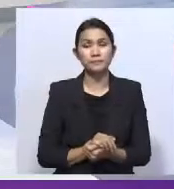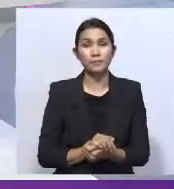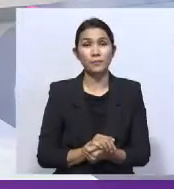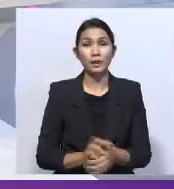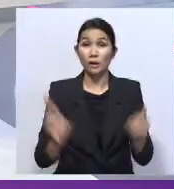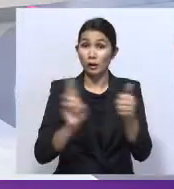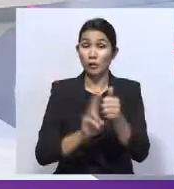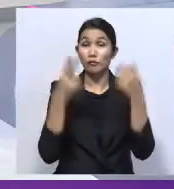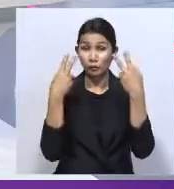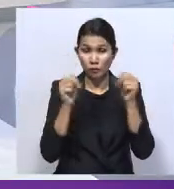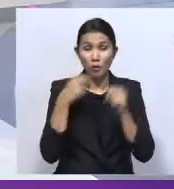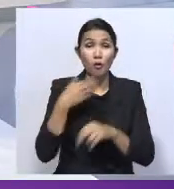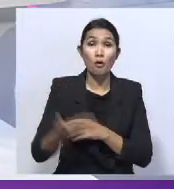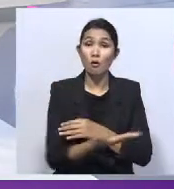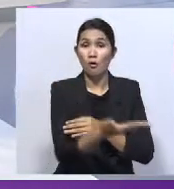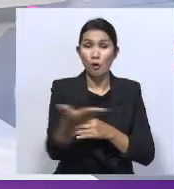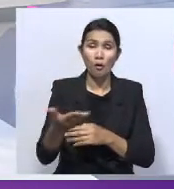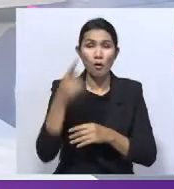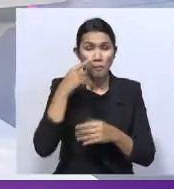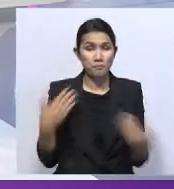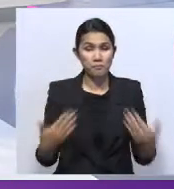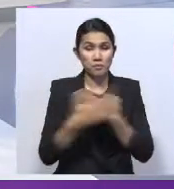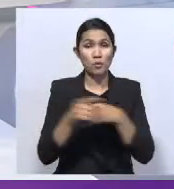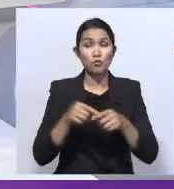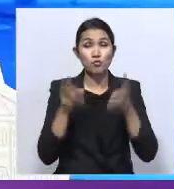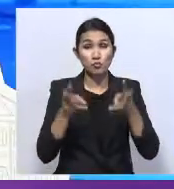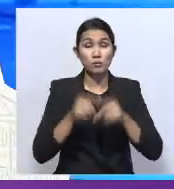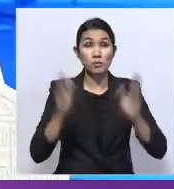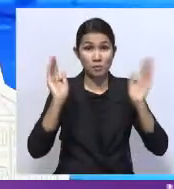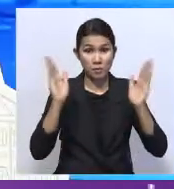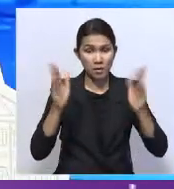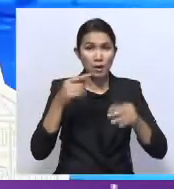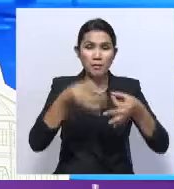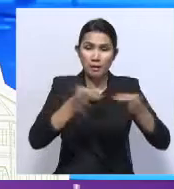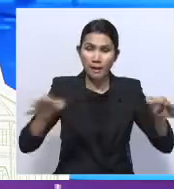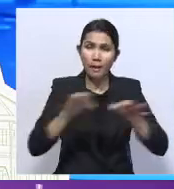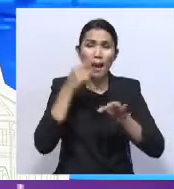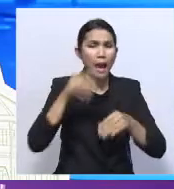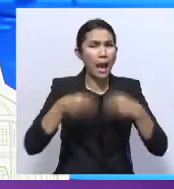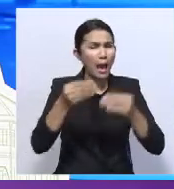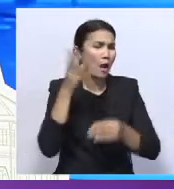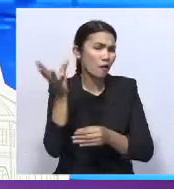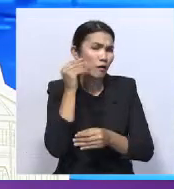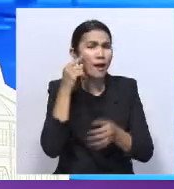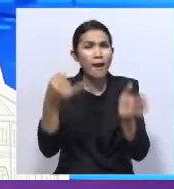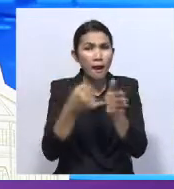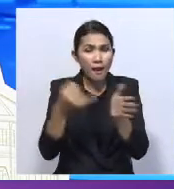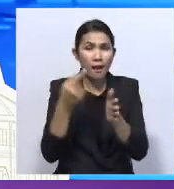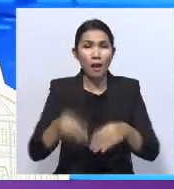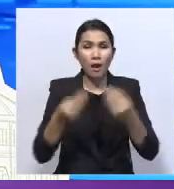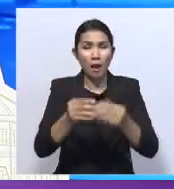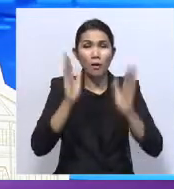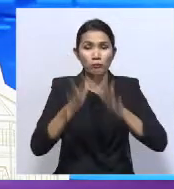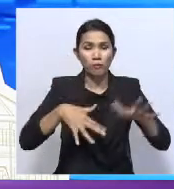รองนายกรัฐมนตรีได้ขอให้ทุกหน่วยงานปรับการประชาสัมพันธ์เชิงรุกนะคะปรับถ้อยคำให้เข้าใจง่ายโดยเน้นความรวดเร็วเพื่อให้ประชาชนเ